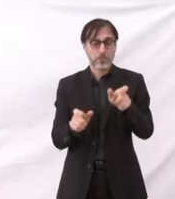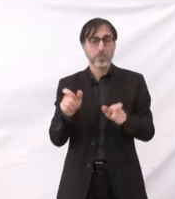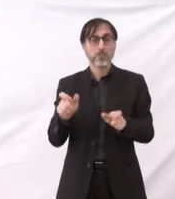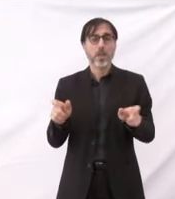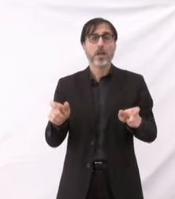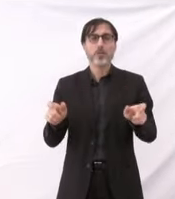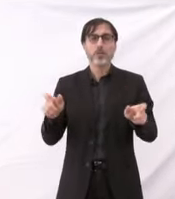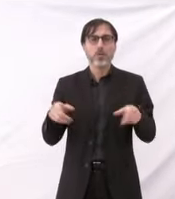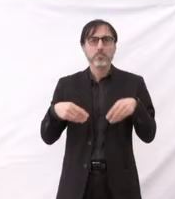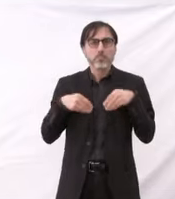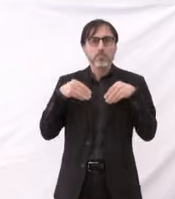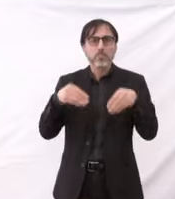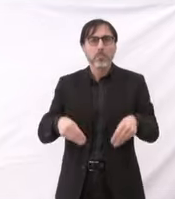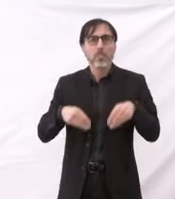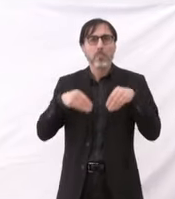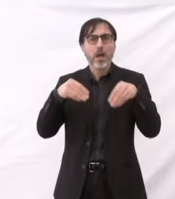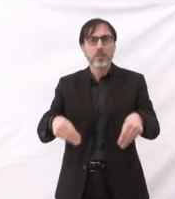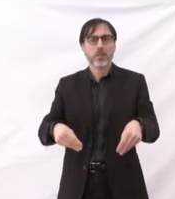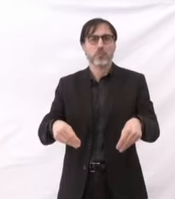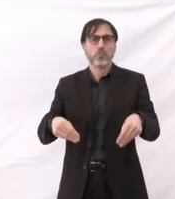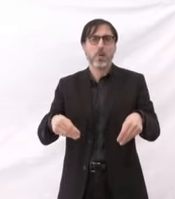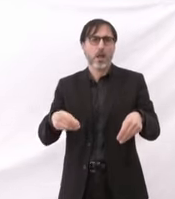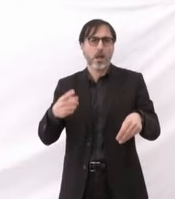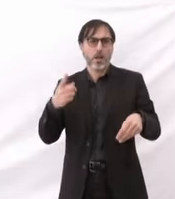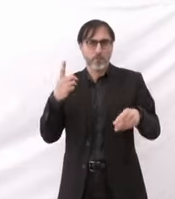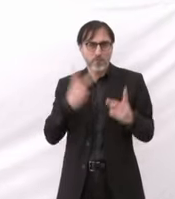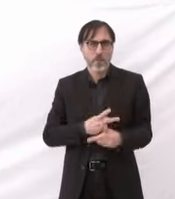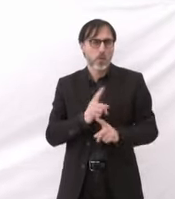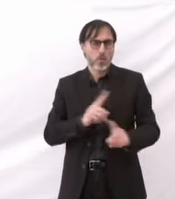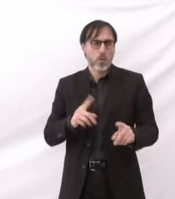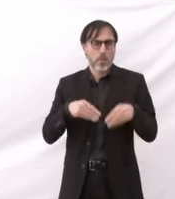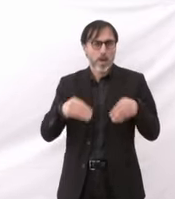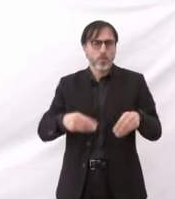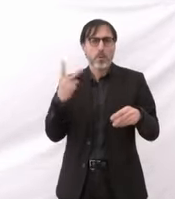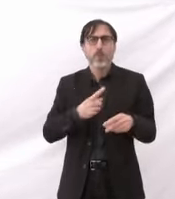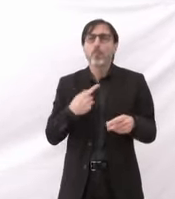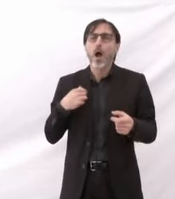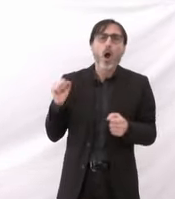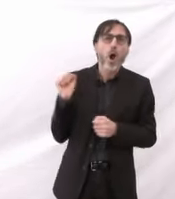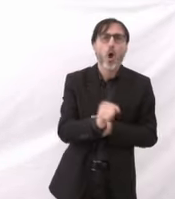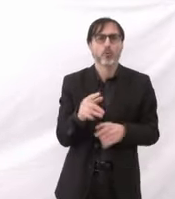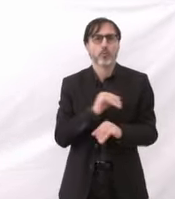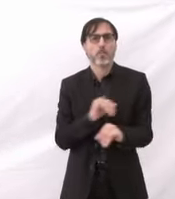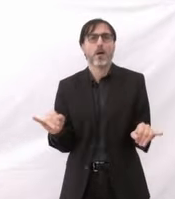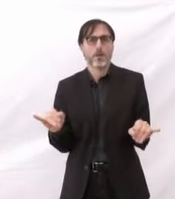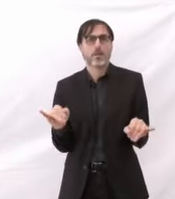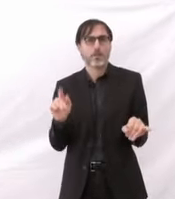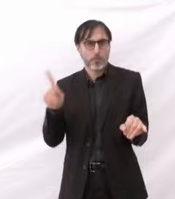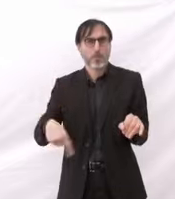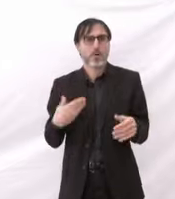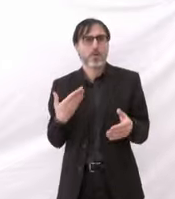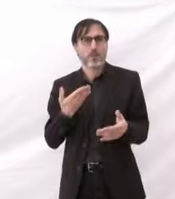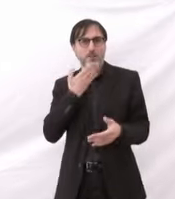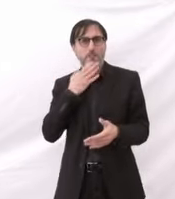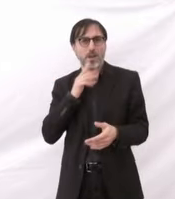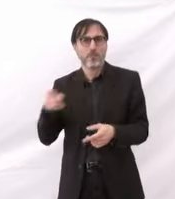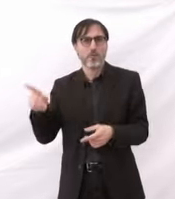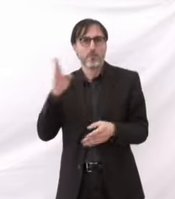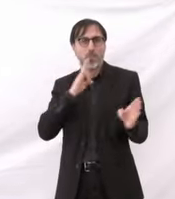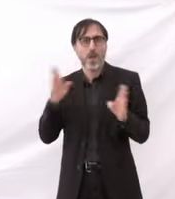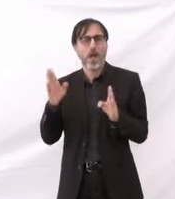partecipa attivamente ai crimini, ma neppure li contrasta. Sono